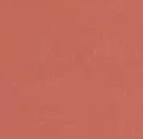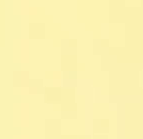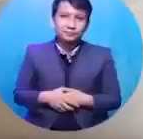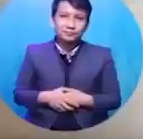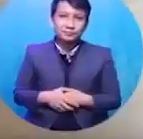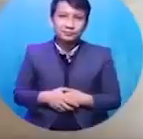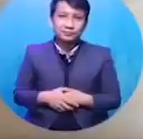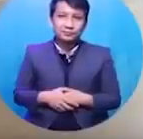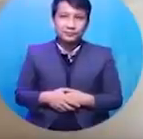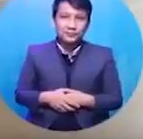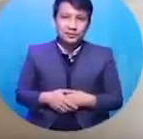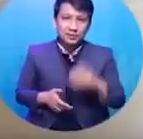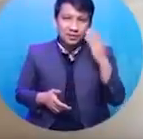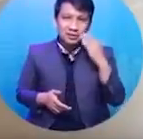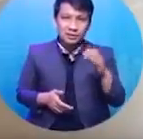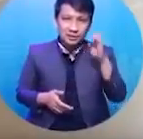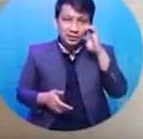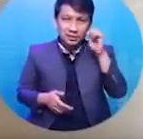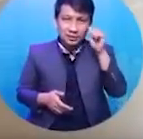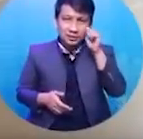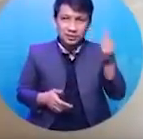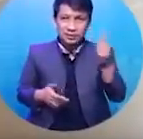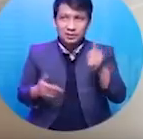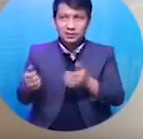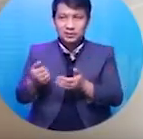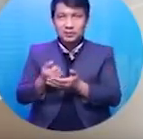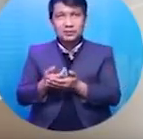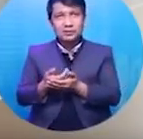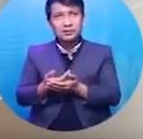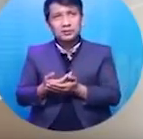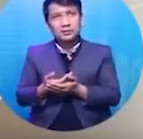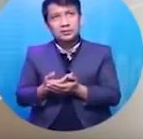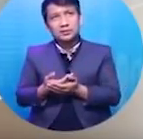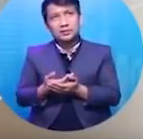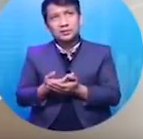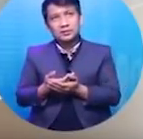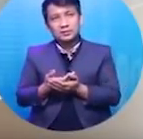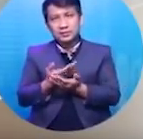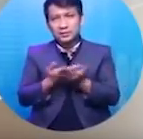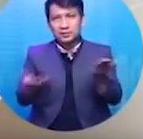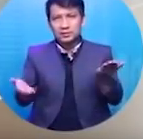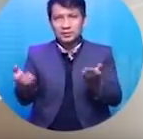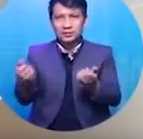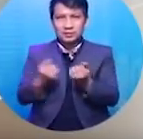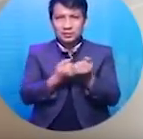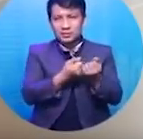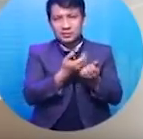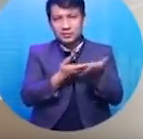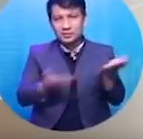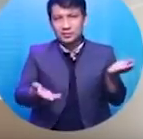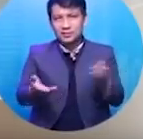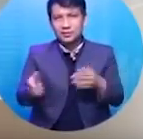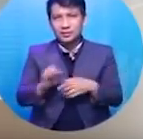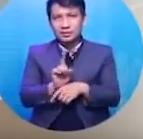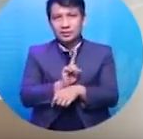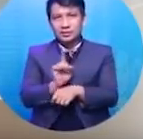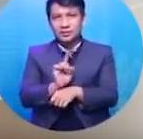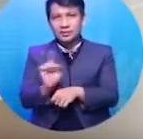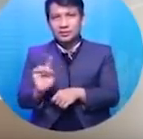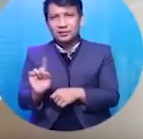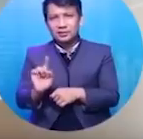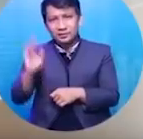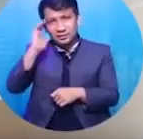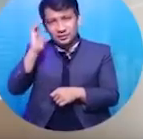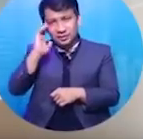kayo. Okay? Sir Elmer, saan ka kumukuha ng supply? Ha? Saan ka kumukuha ng supply mo? Nang ano po ba? Alam mo